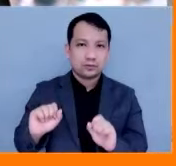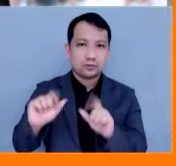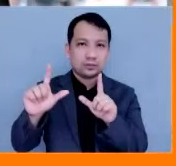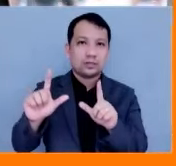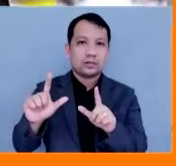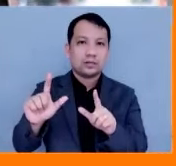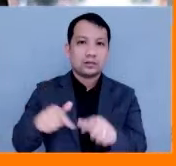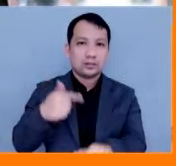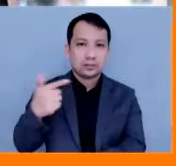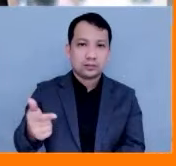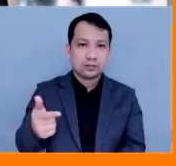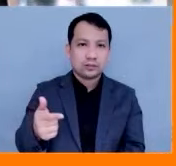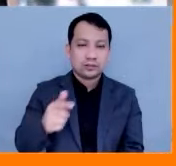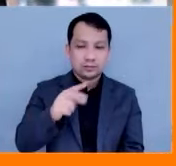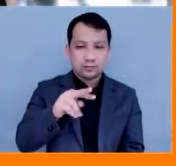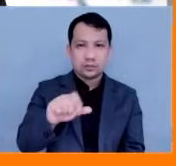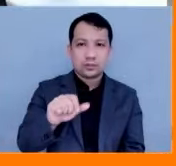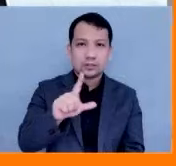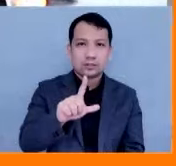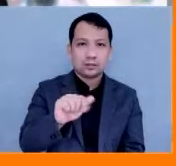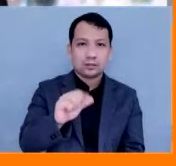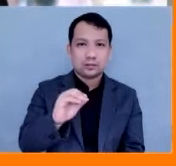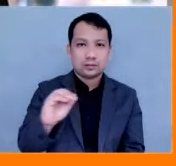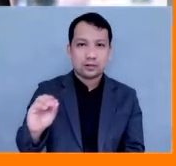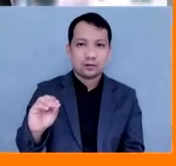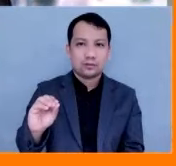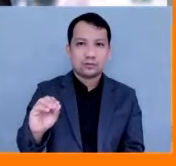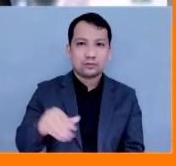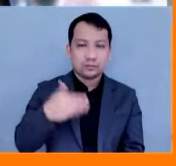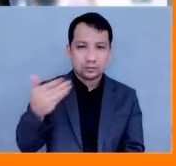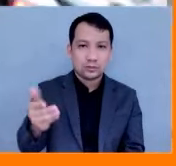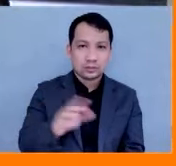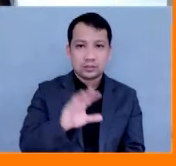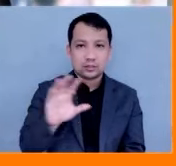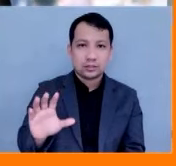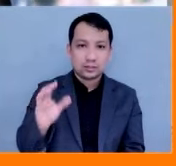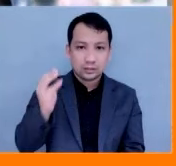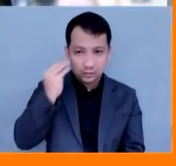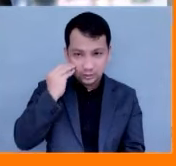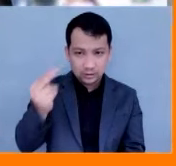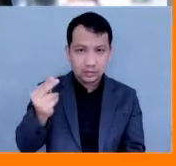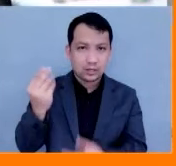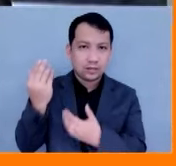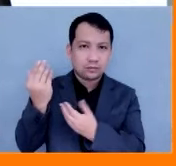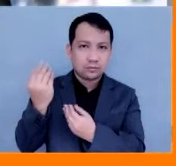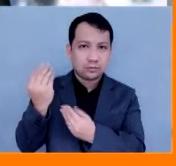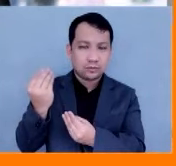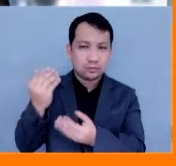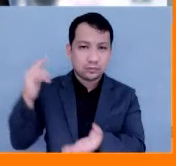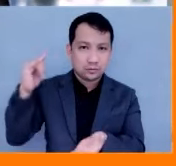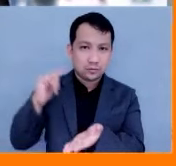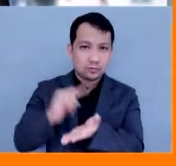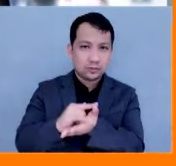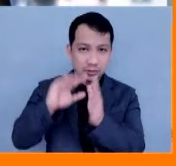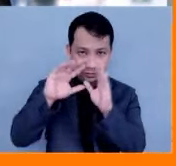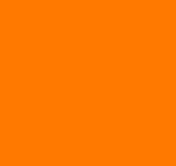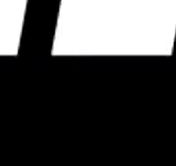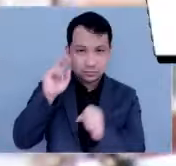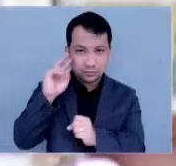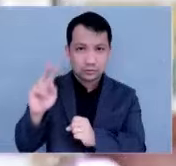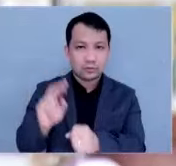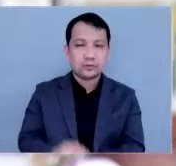sa vian La nasa frontline ng balitang iyan si Maricel Halili Mase dumating na barian ang